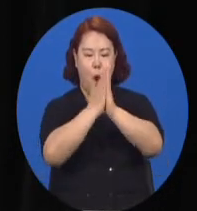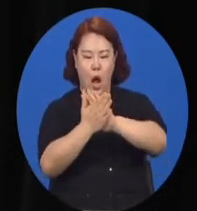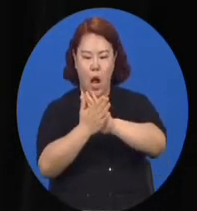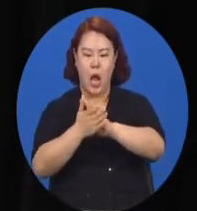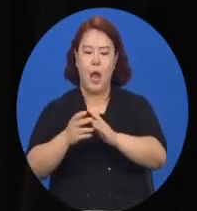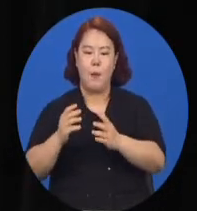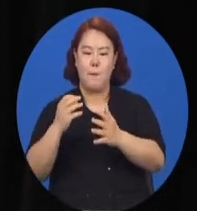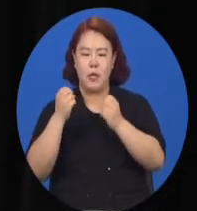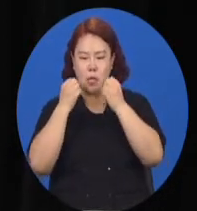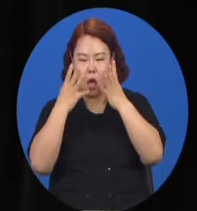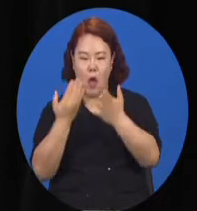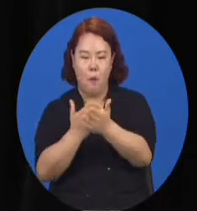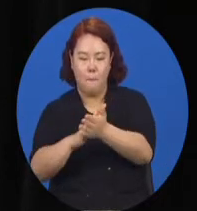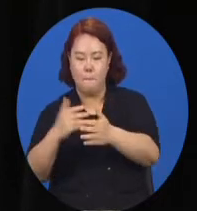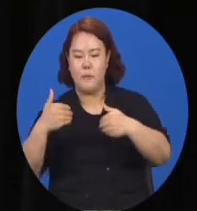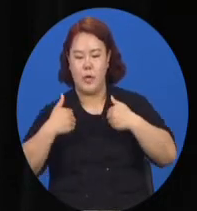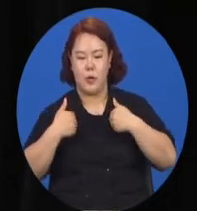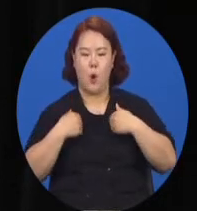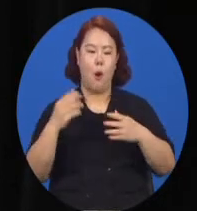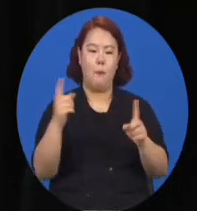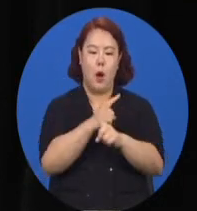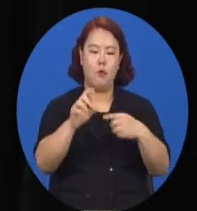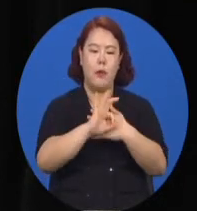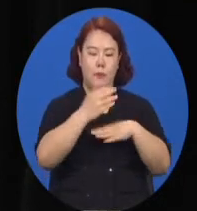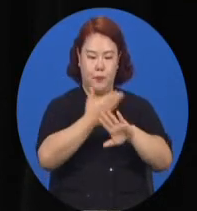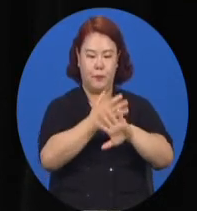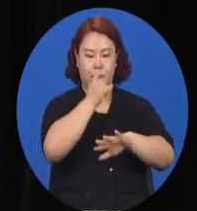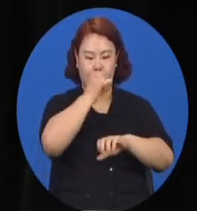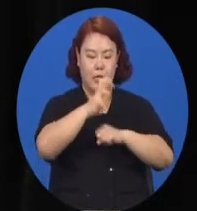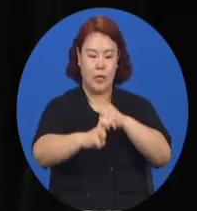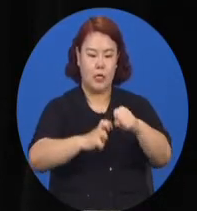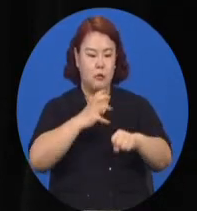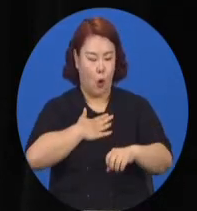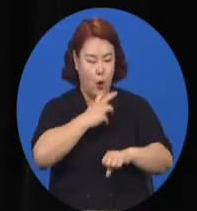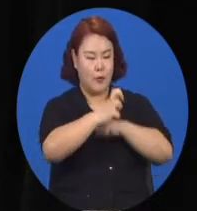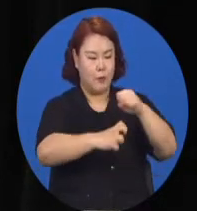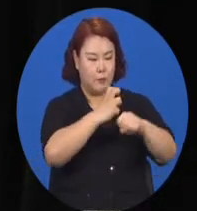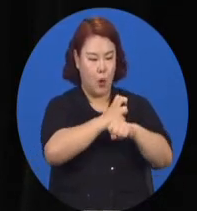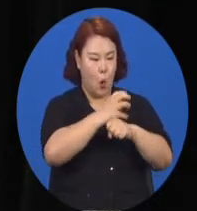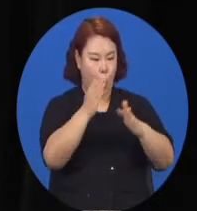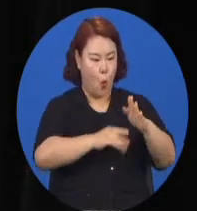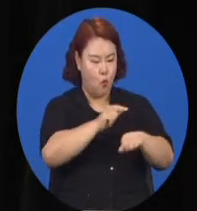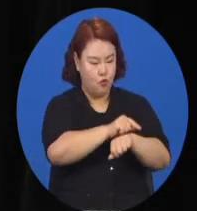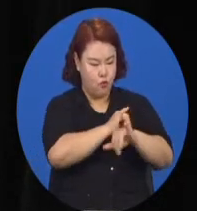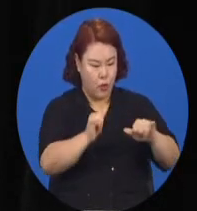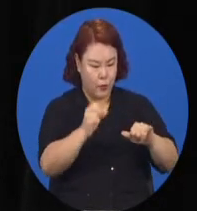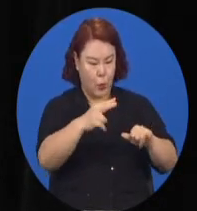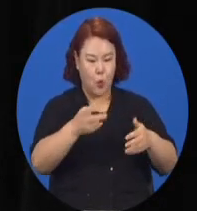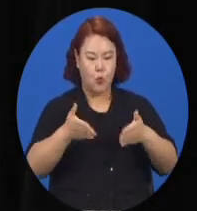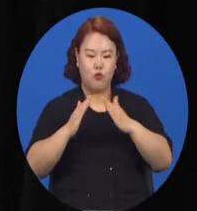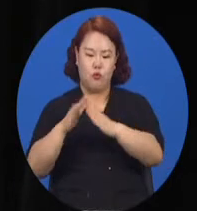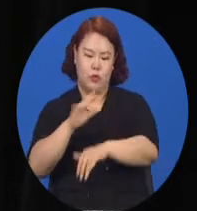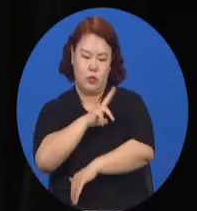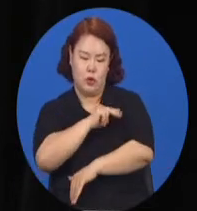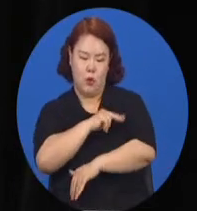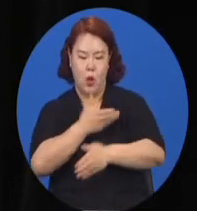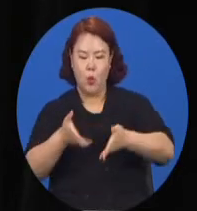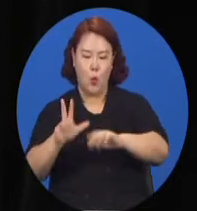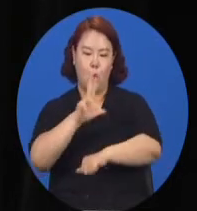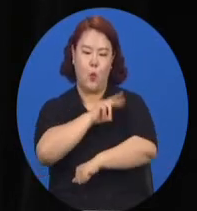바꾸면 달라집니다. 저 엄재창은 30년의 공무원 경력과 군의회, 도의회를 거친